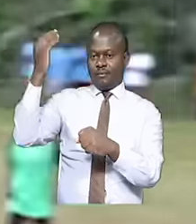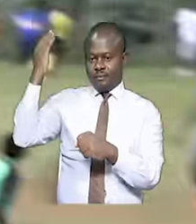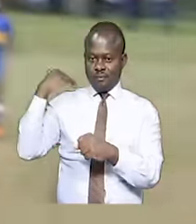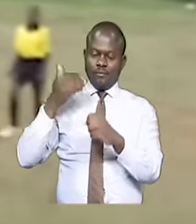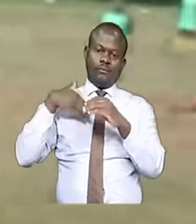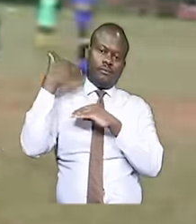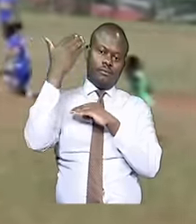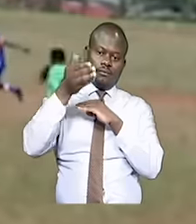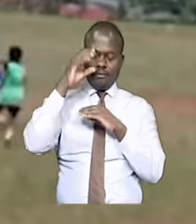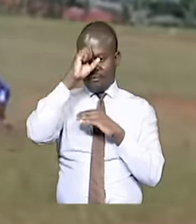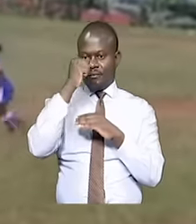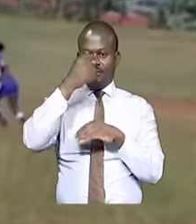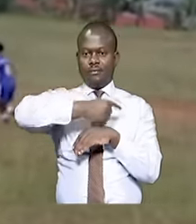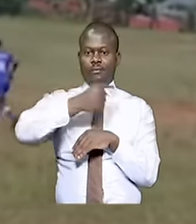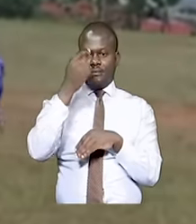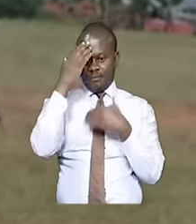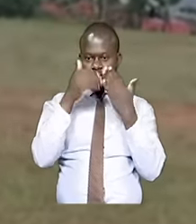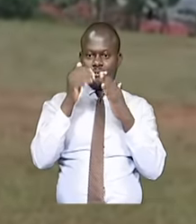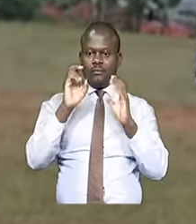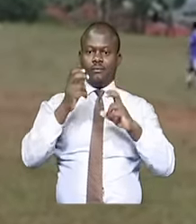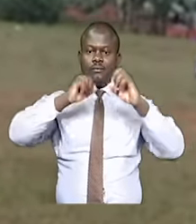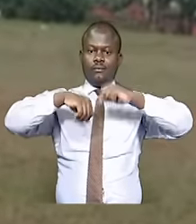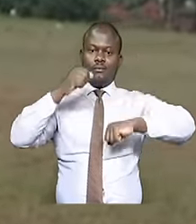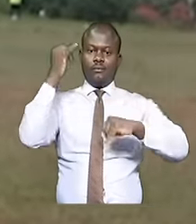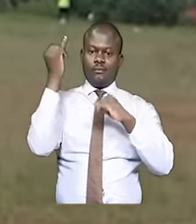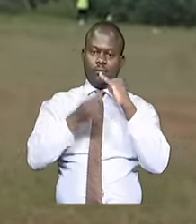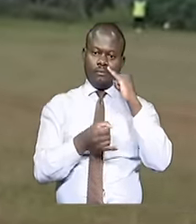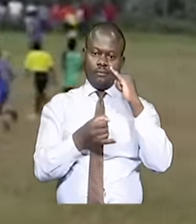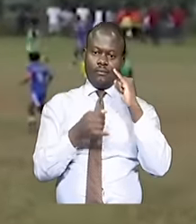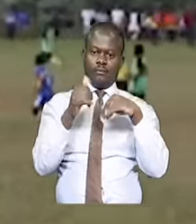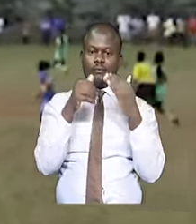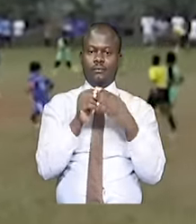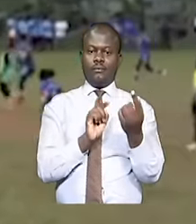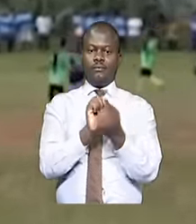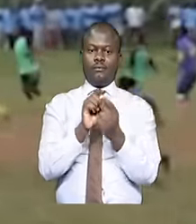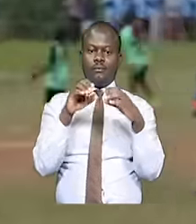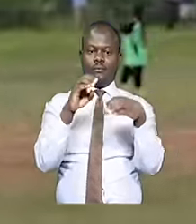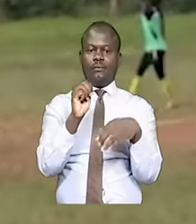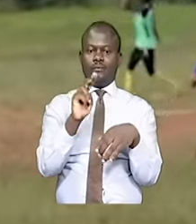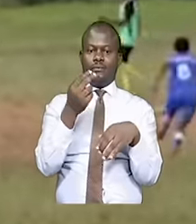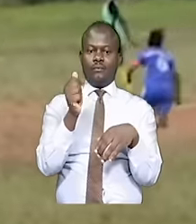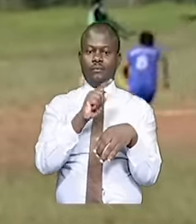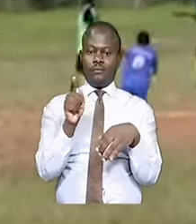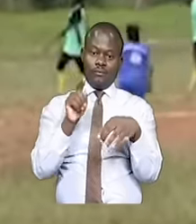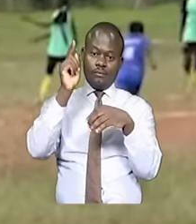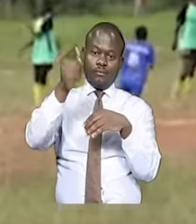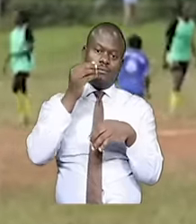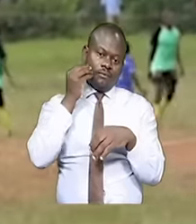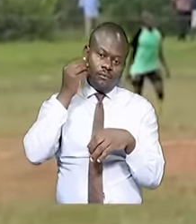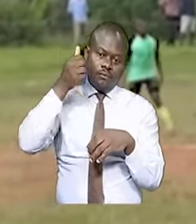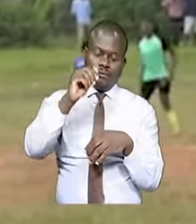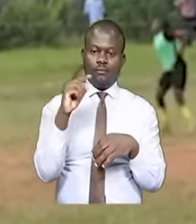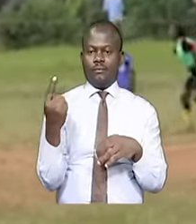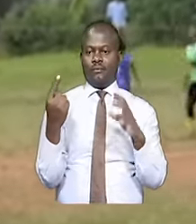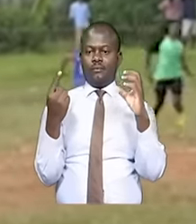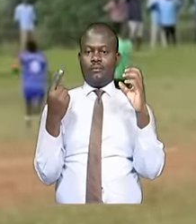nyuma yuko habura umunsi umwe kugira ngo championa isozwe mu mukino bahuzaga n'ikipe ya Muhazi bari banayisanze wayo igitego